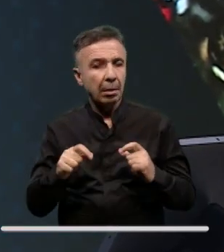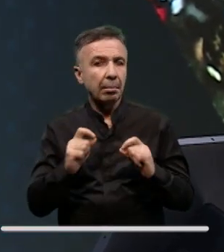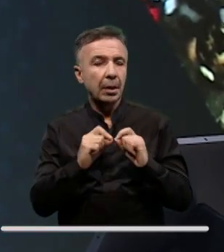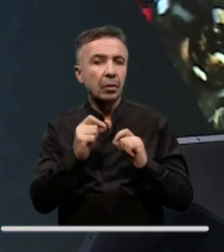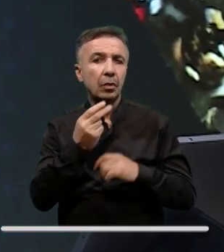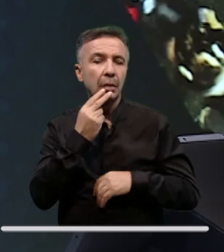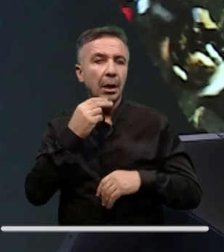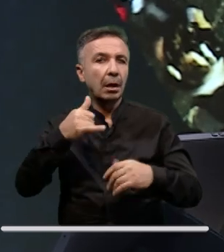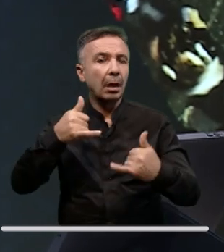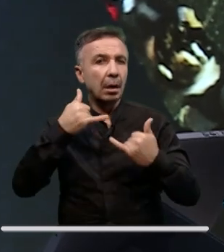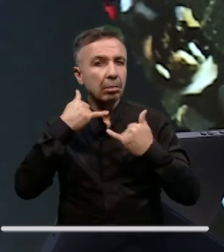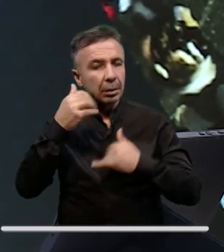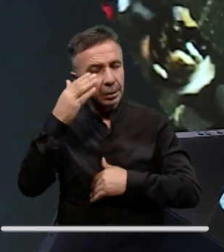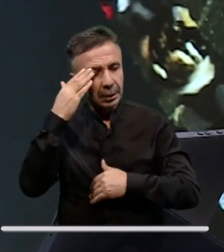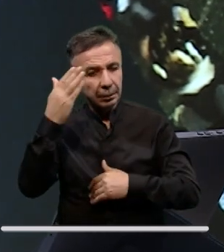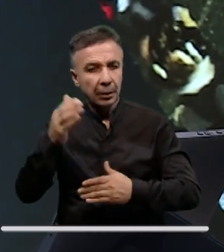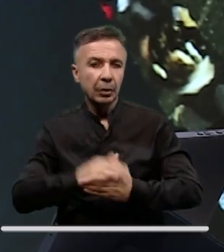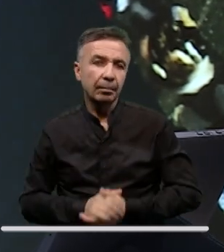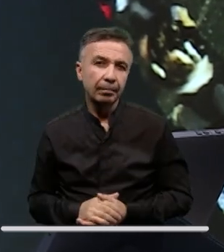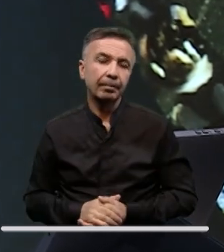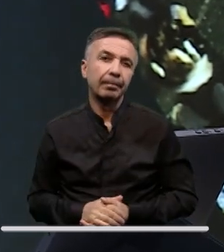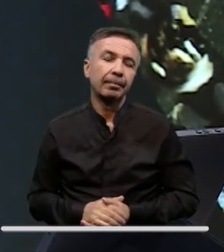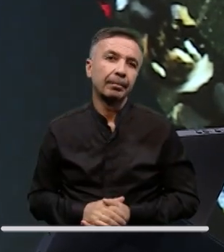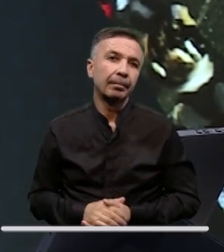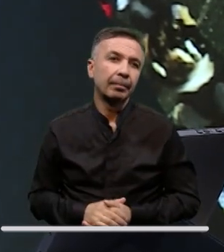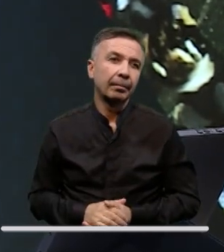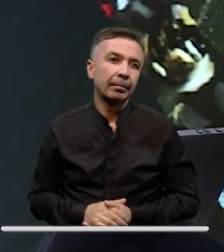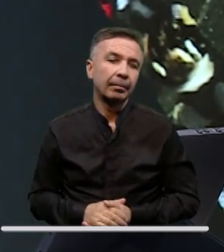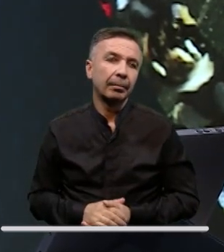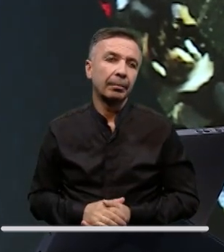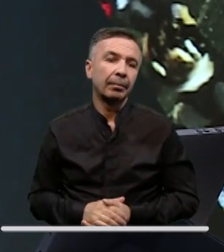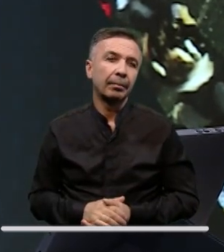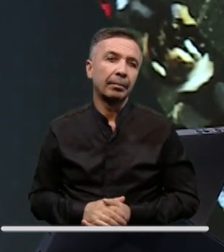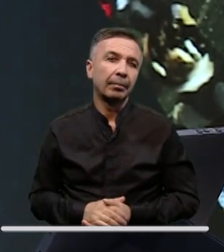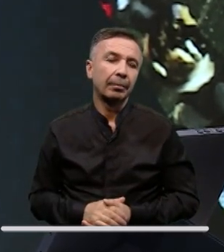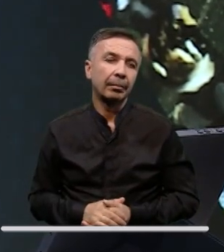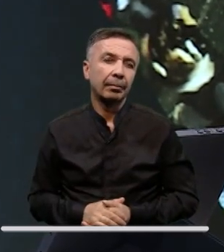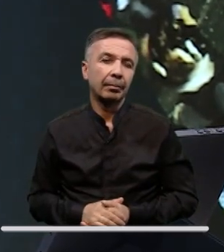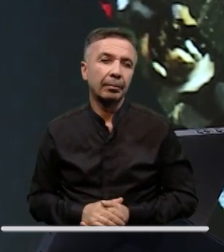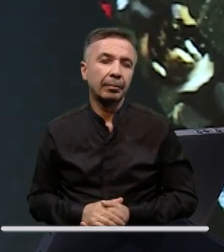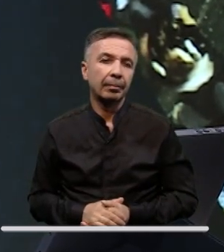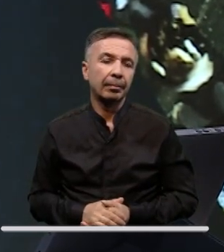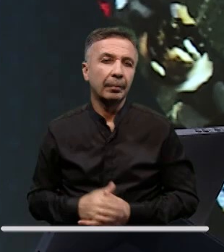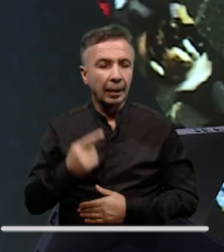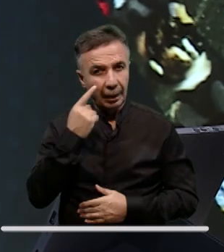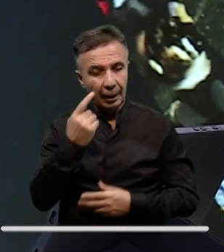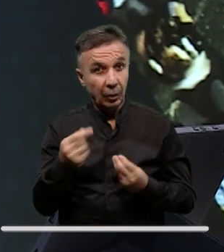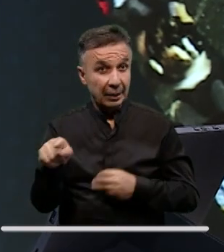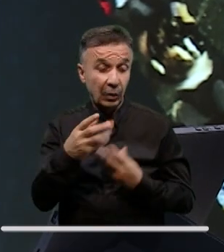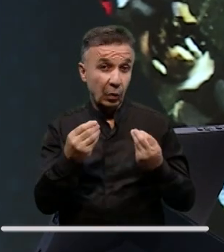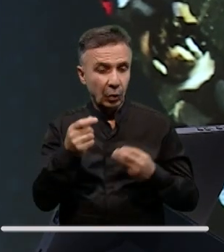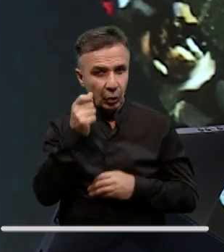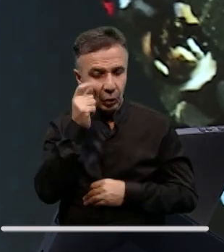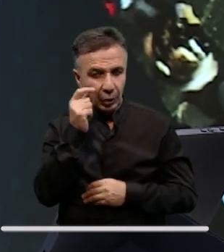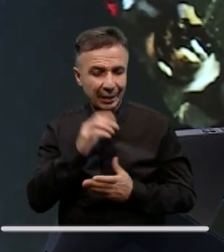Alo Selamünaleyküm hocam Ve aleykümselam Betül Hanım Buyurun yeni yayın dönemi hepinize hayırlı uğurlu olsun Sizleri çok özledik Allah razı